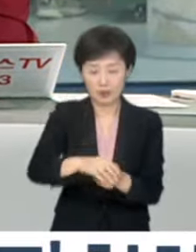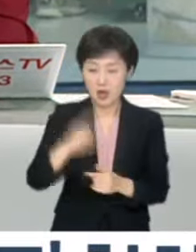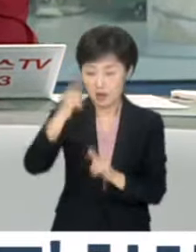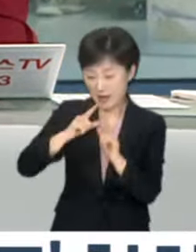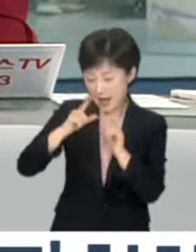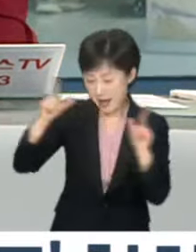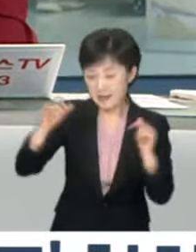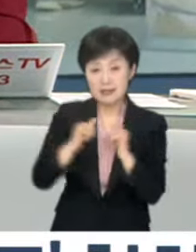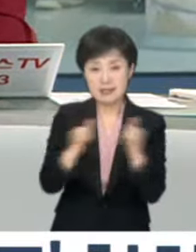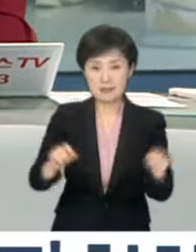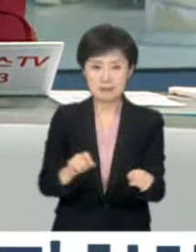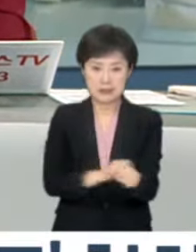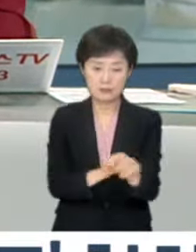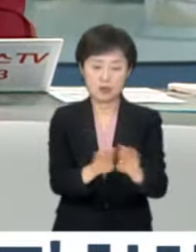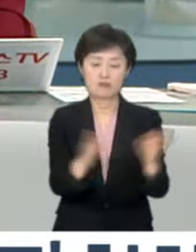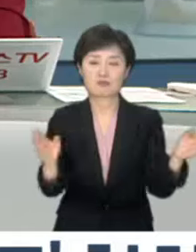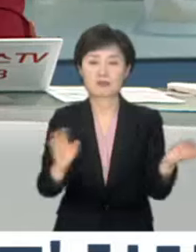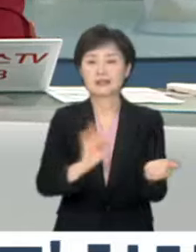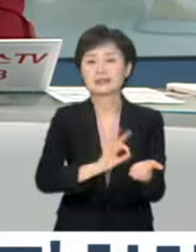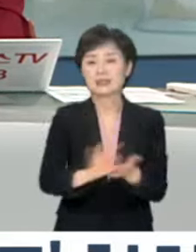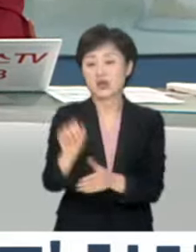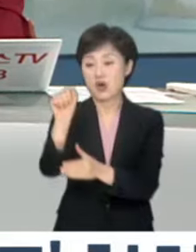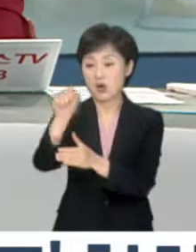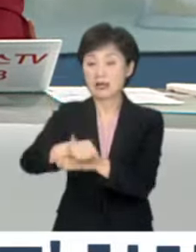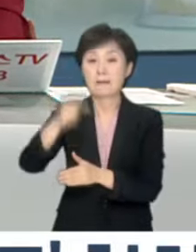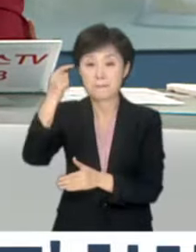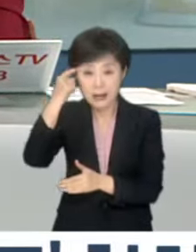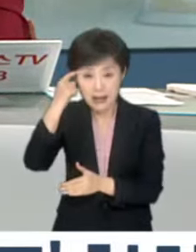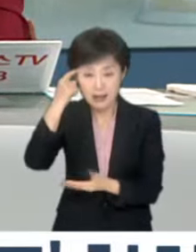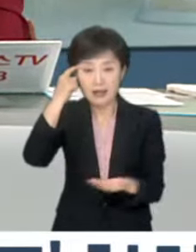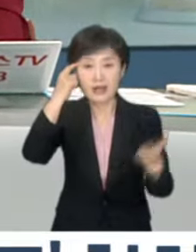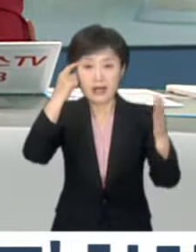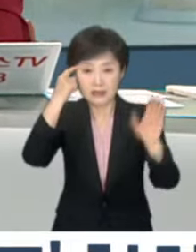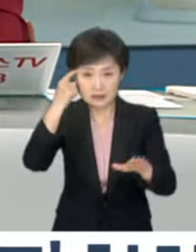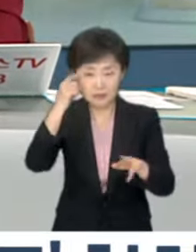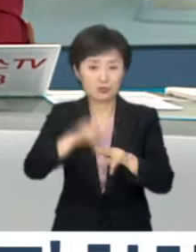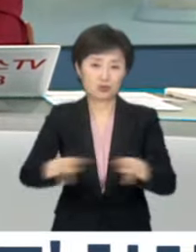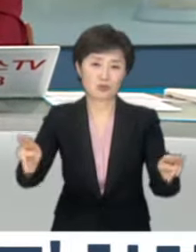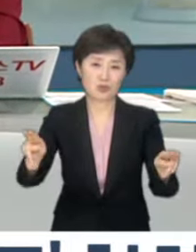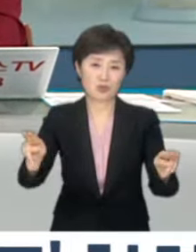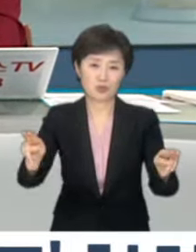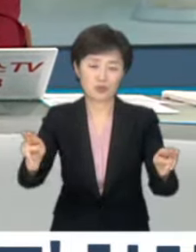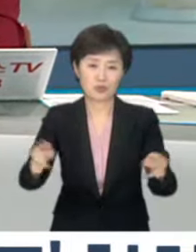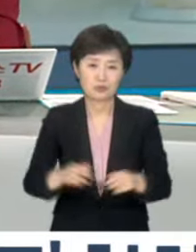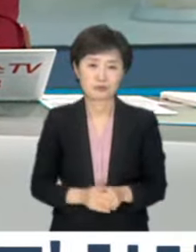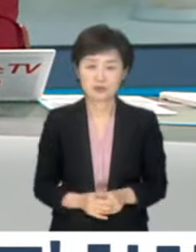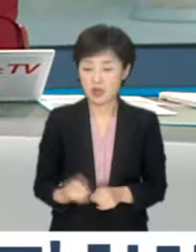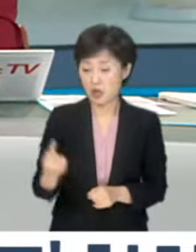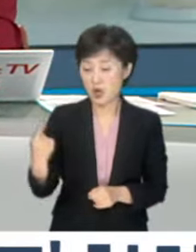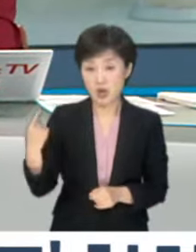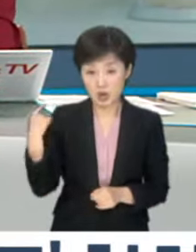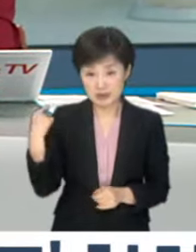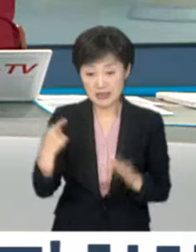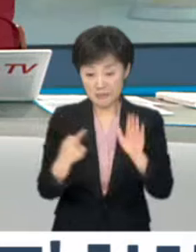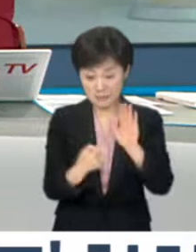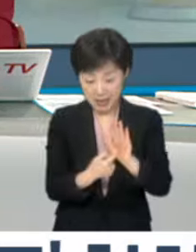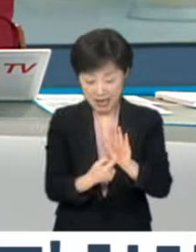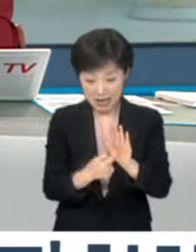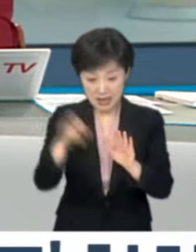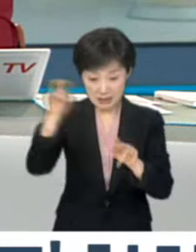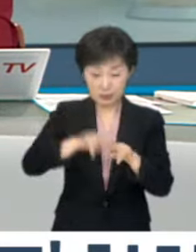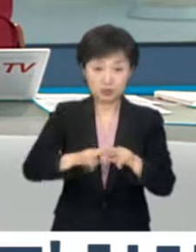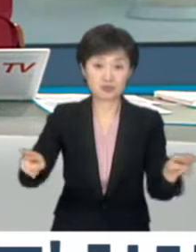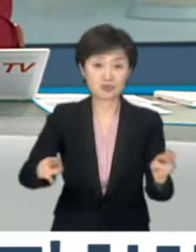유명인들을 별도로 출입문들, 이 셀럽들을 사용 계획이 있었는데 이게 전격 철회가 됐어요. 그러니까 예. 하루 전에 이런 결정이 난